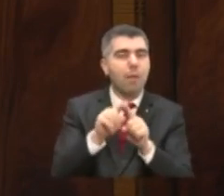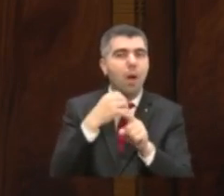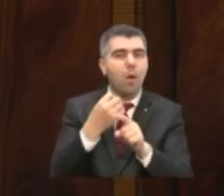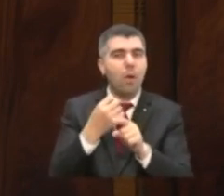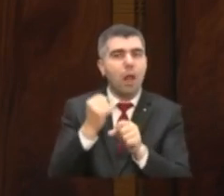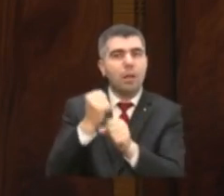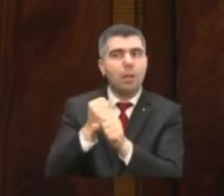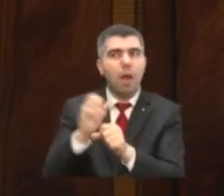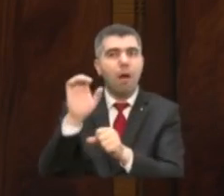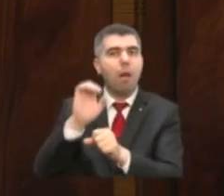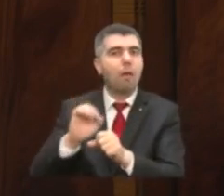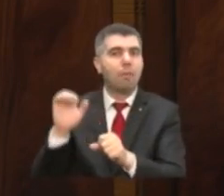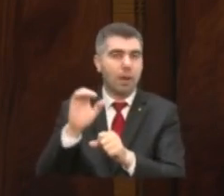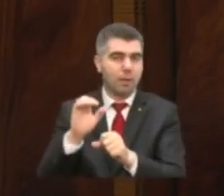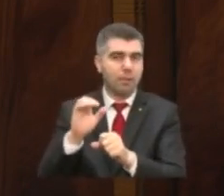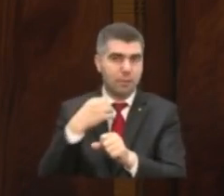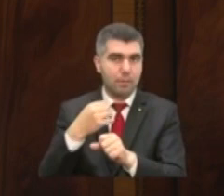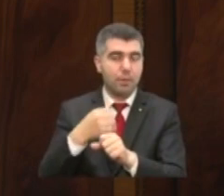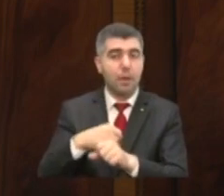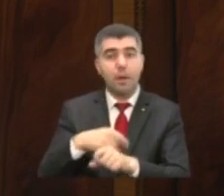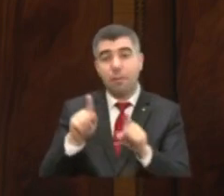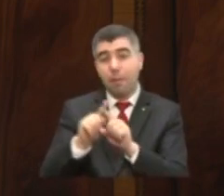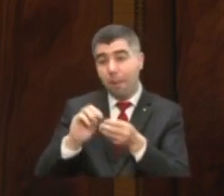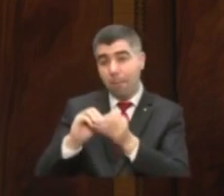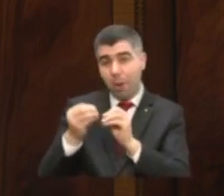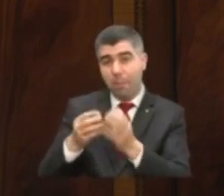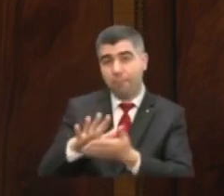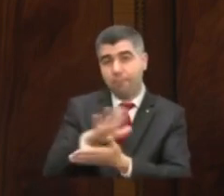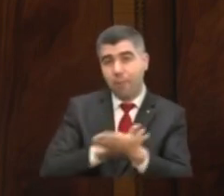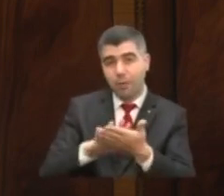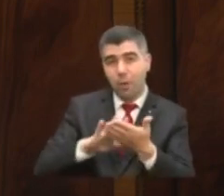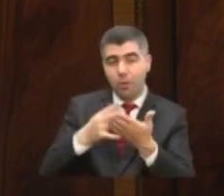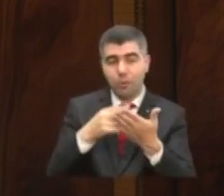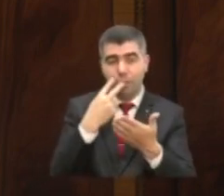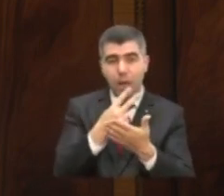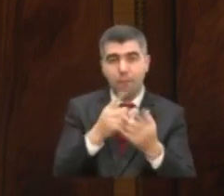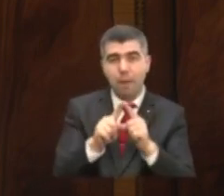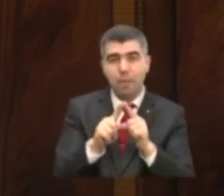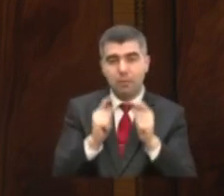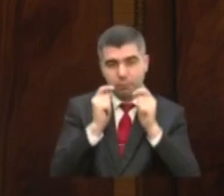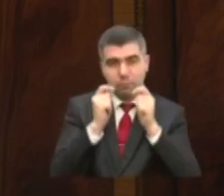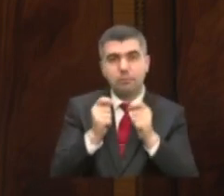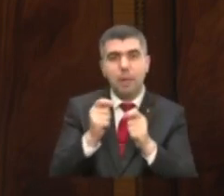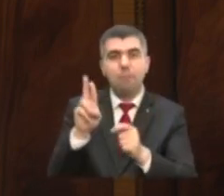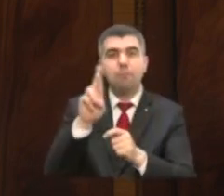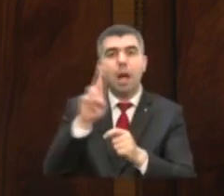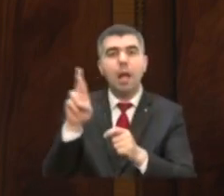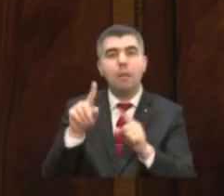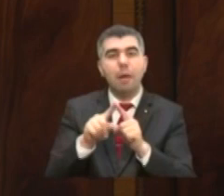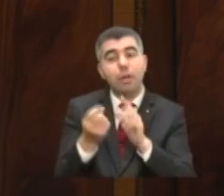في هذا النموذج التنموي. دعا جلالة الملك في خطاب العرش إلى إعادة النظر في هيكلة البرامج